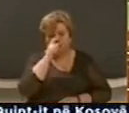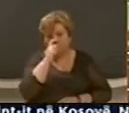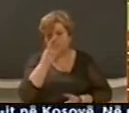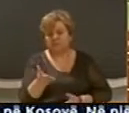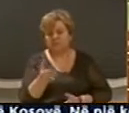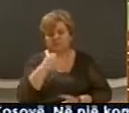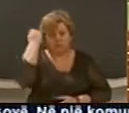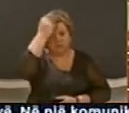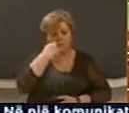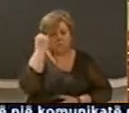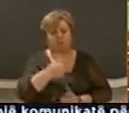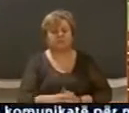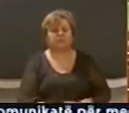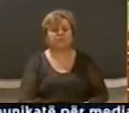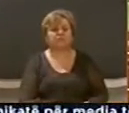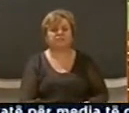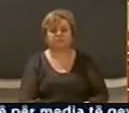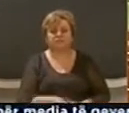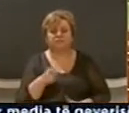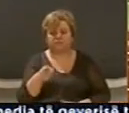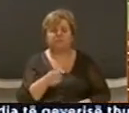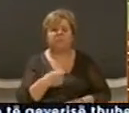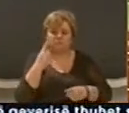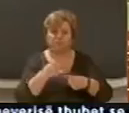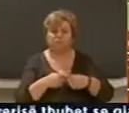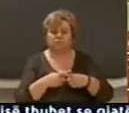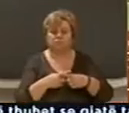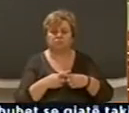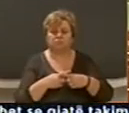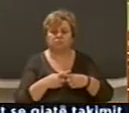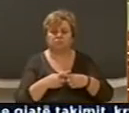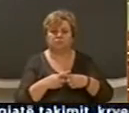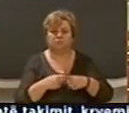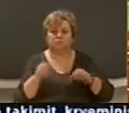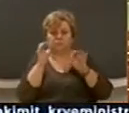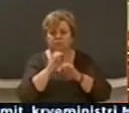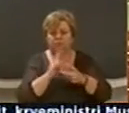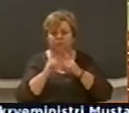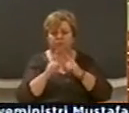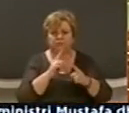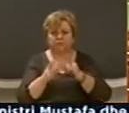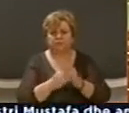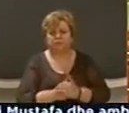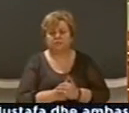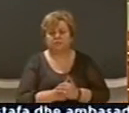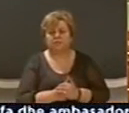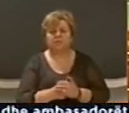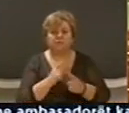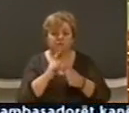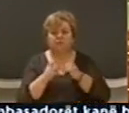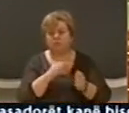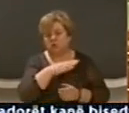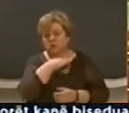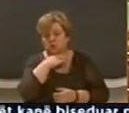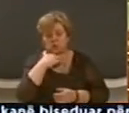në Kosovë. Ky është një realitet për të cilin nuk do të kishim biseduar që do të flasim kaq